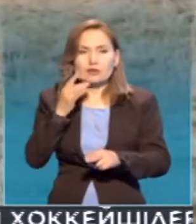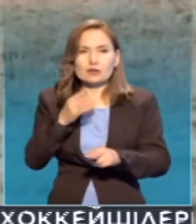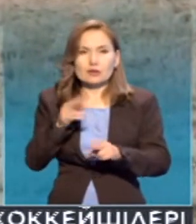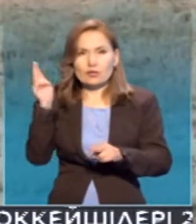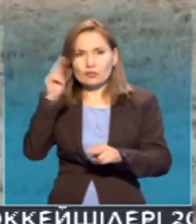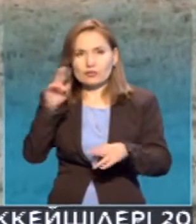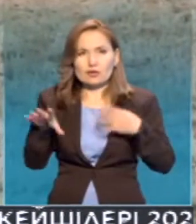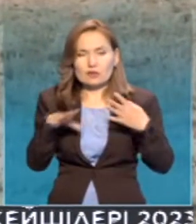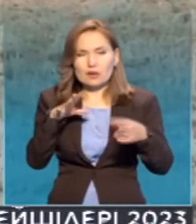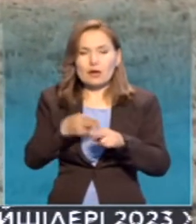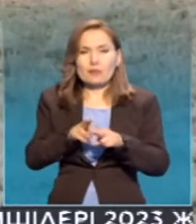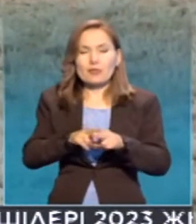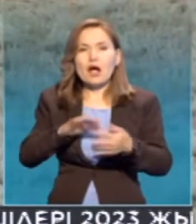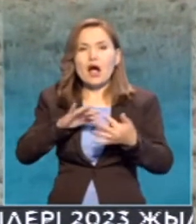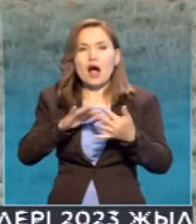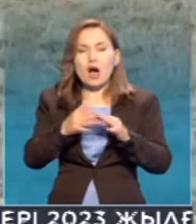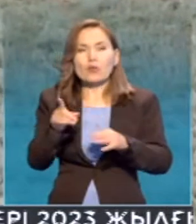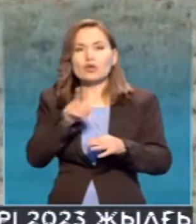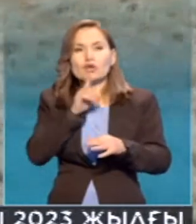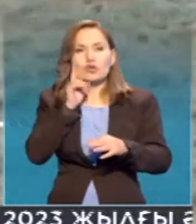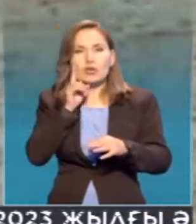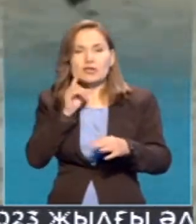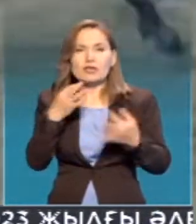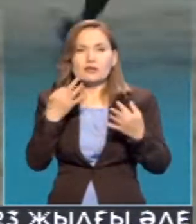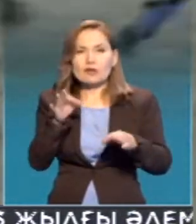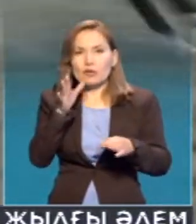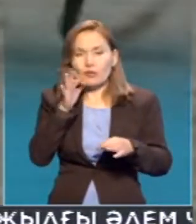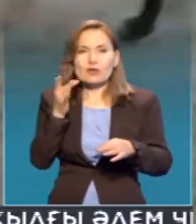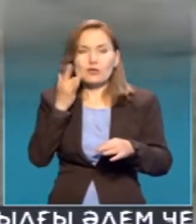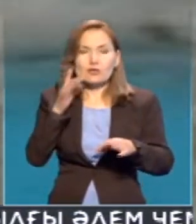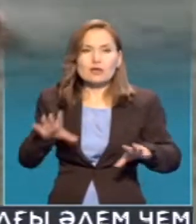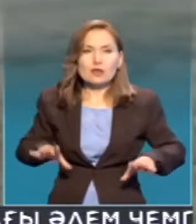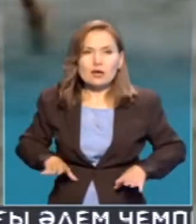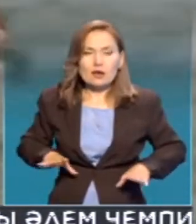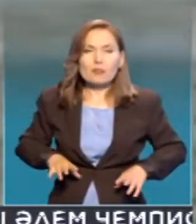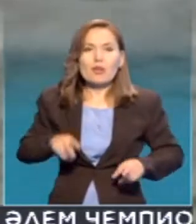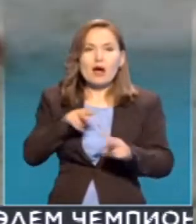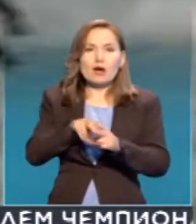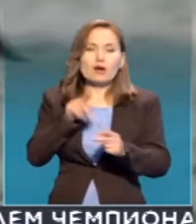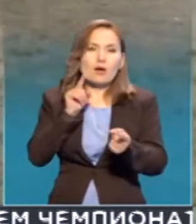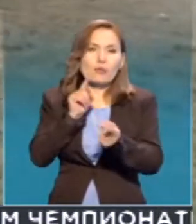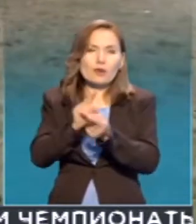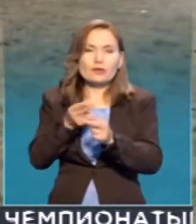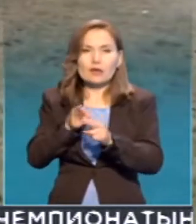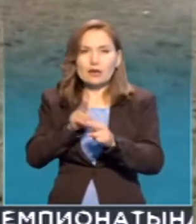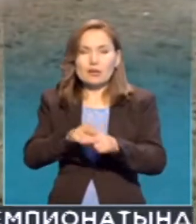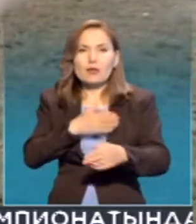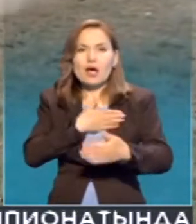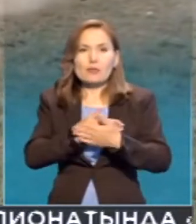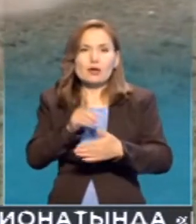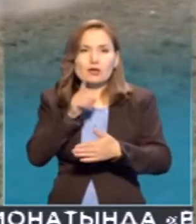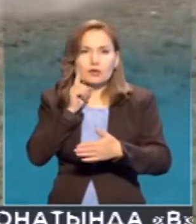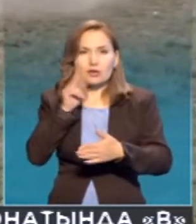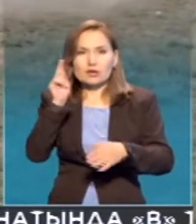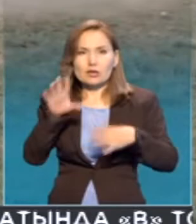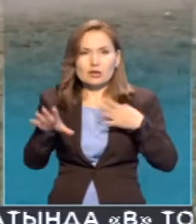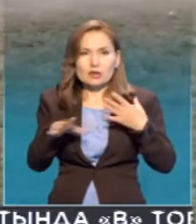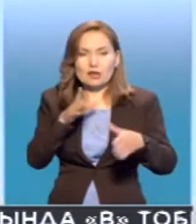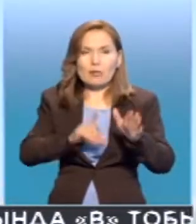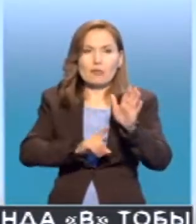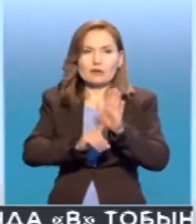Ауыл жастары бос уақыт табыла қалса көкпар алаңында бас қосады. Бегізат өнерді дәріптеген белсенді жастар қазір кезекті сайысқа дайындықты